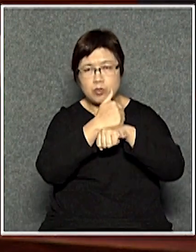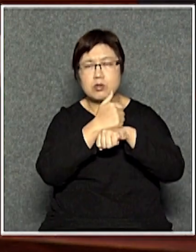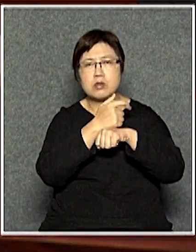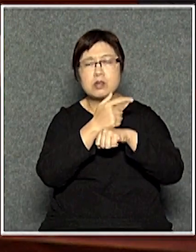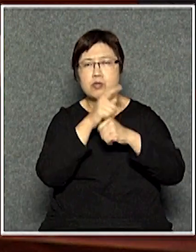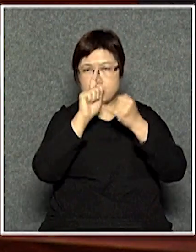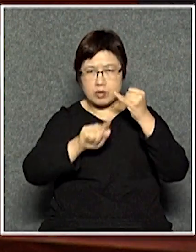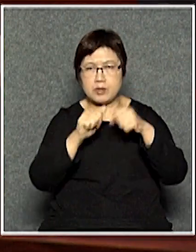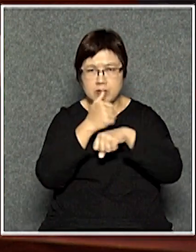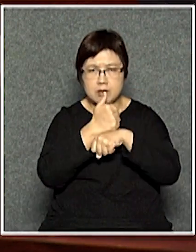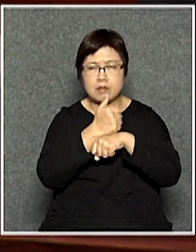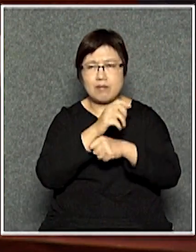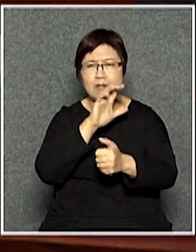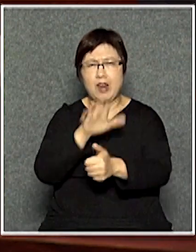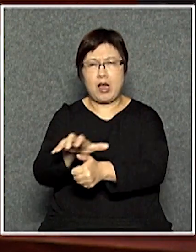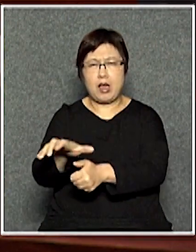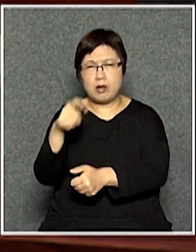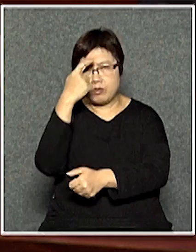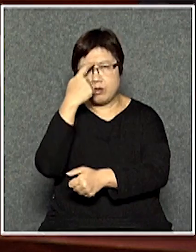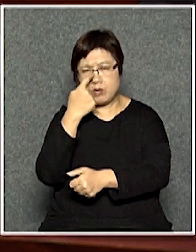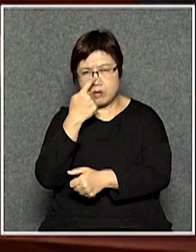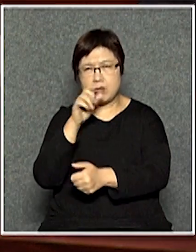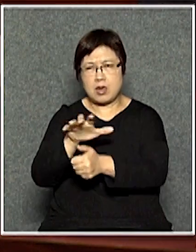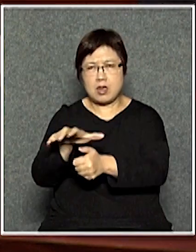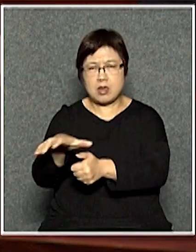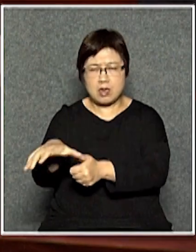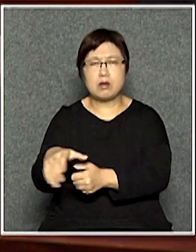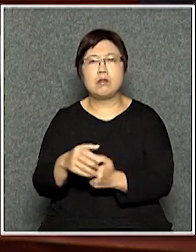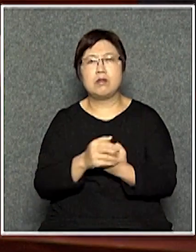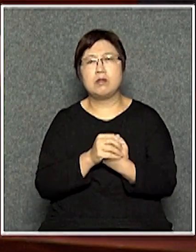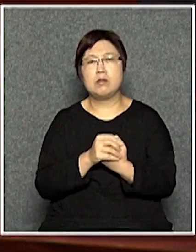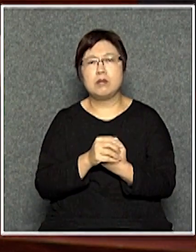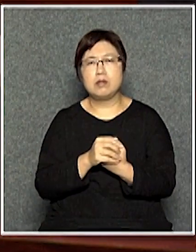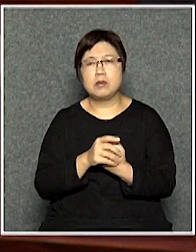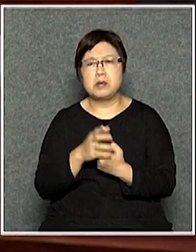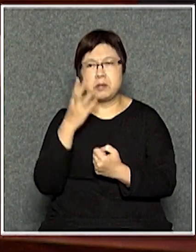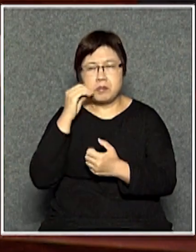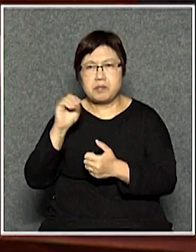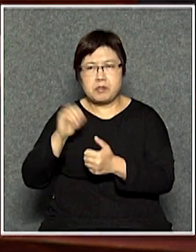機會鬧梁振英餐，鬧到佢狗血淋頭，侮辱下佢，